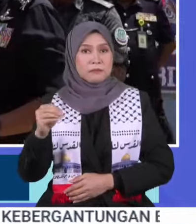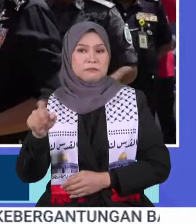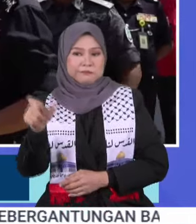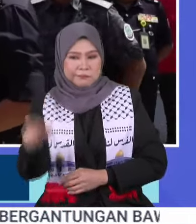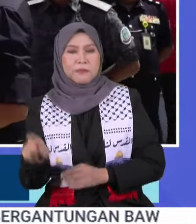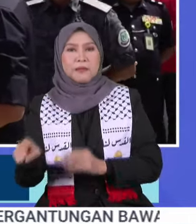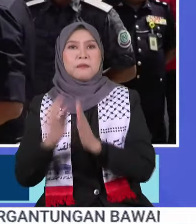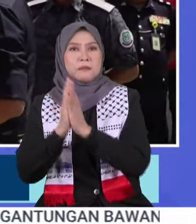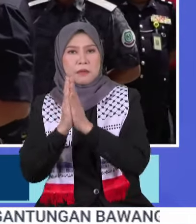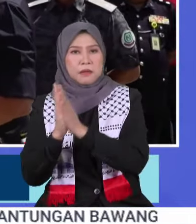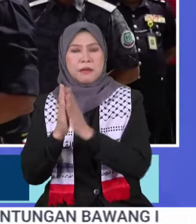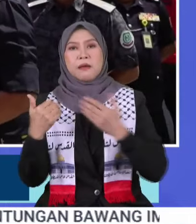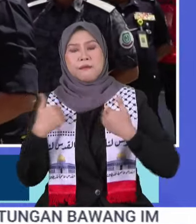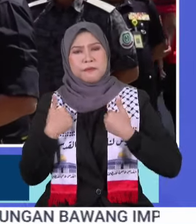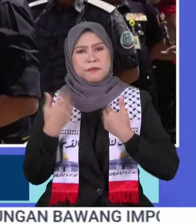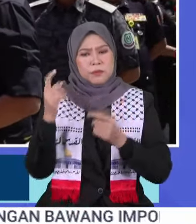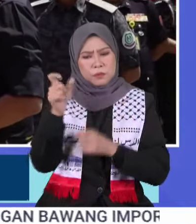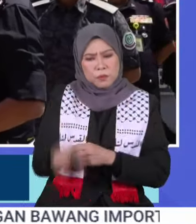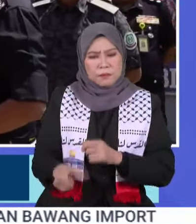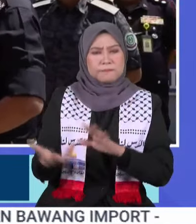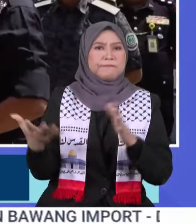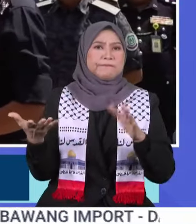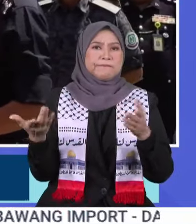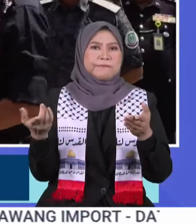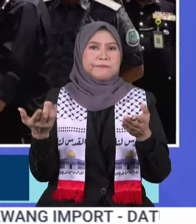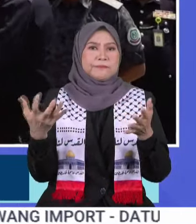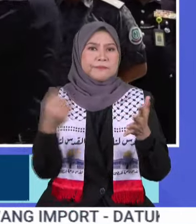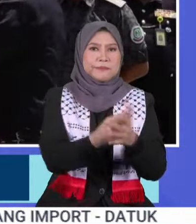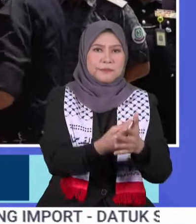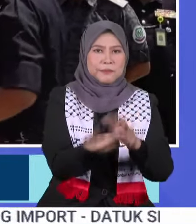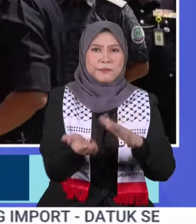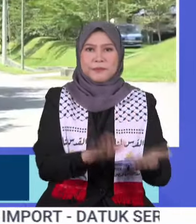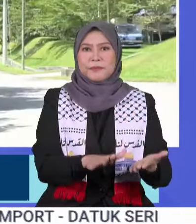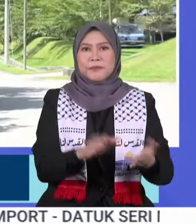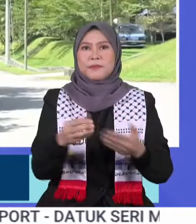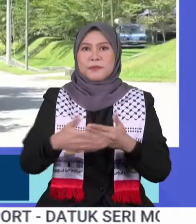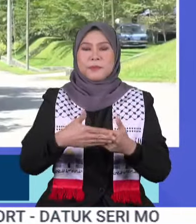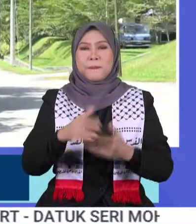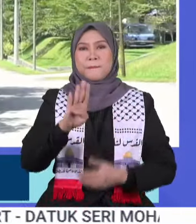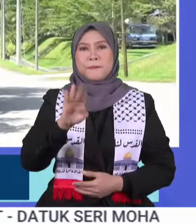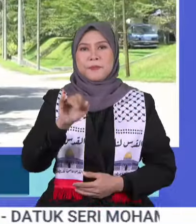disahkan maut dalam kemalangan di kilometer 335 Lebuh Raya Utara Selatan dekat Bidau.